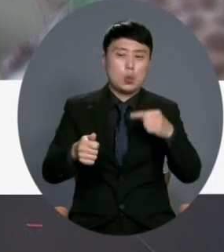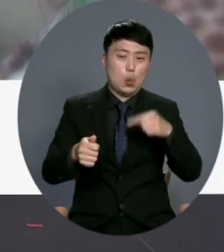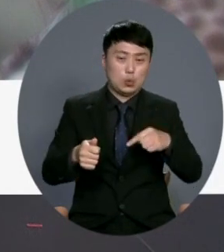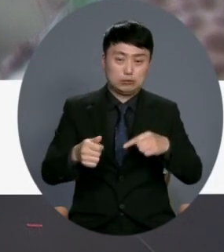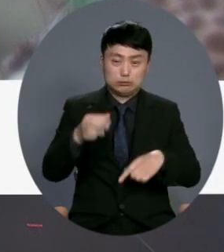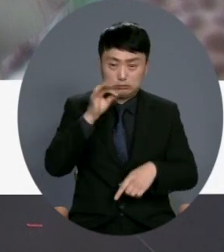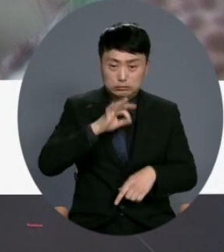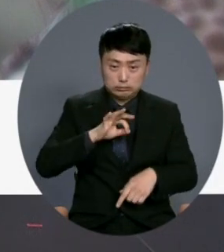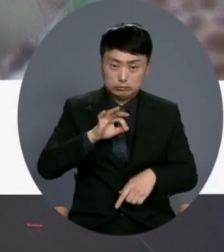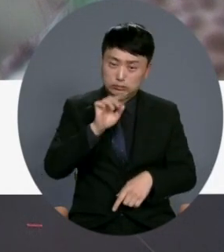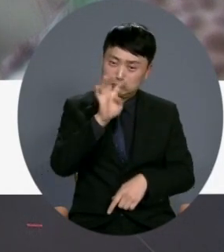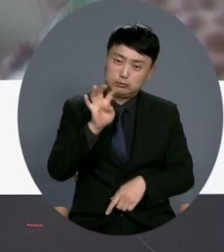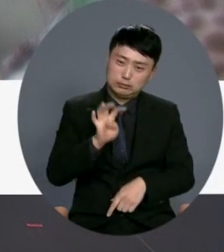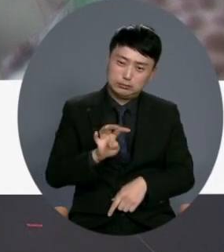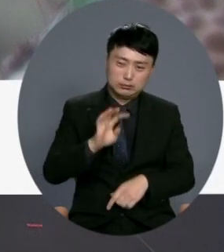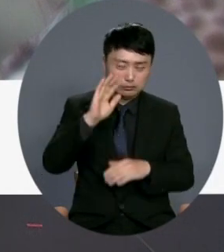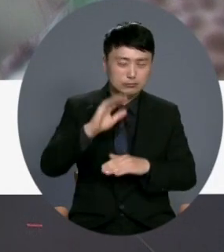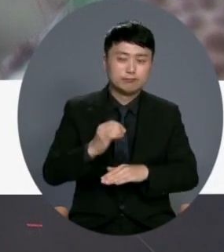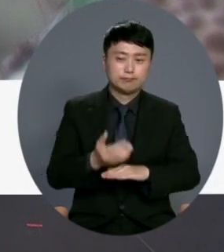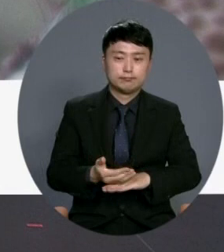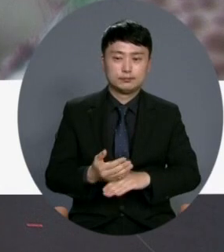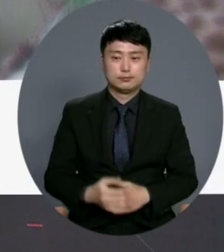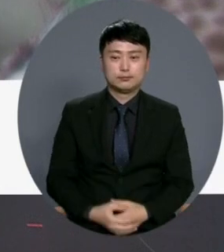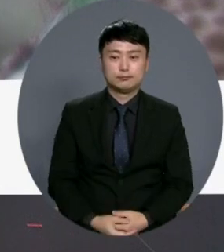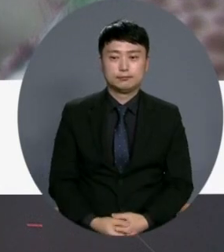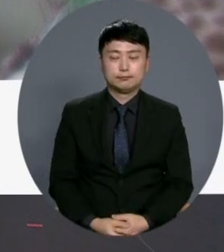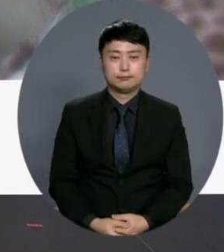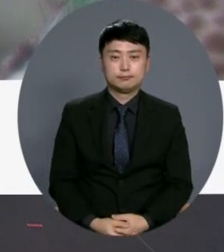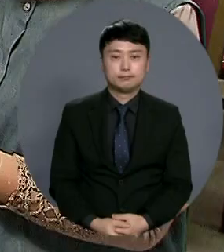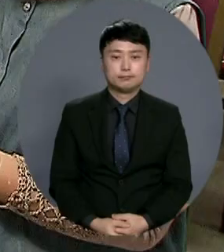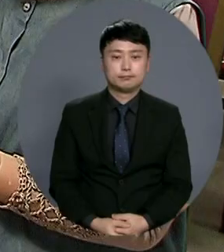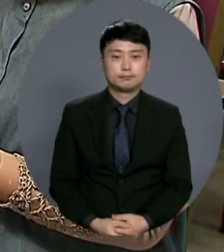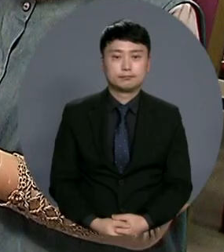효과는 어떨까요? 이정희 기자가 보도합니다.